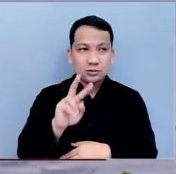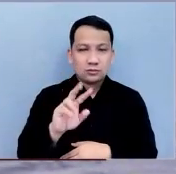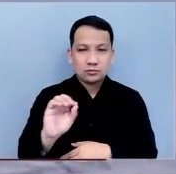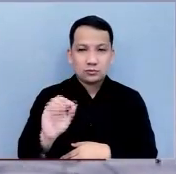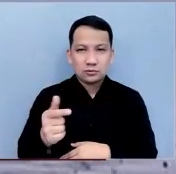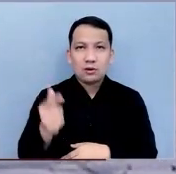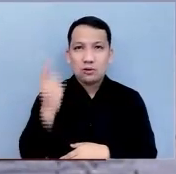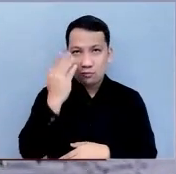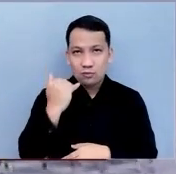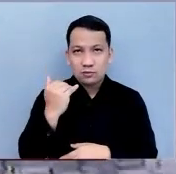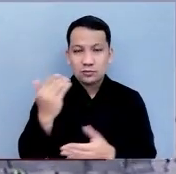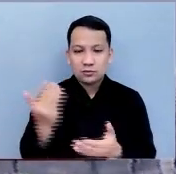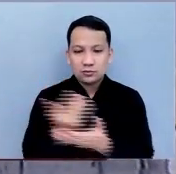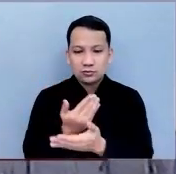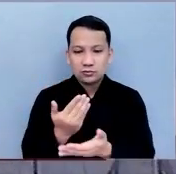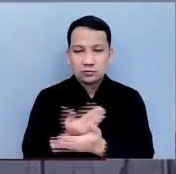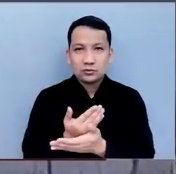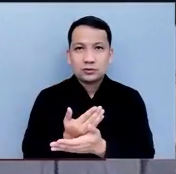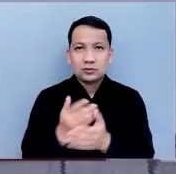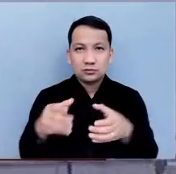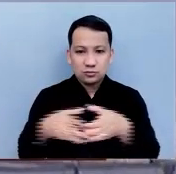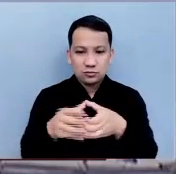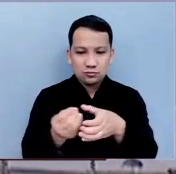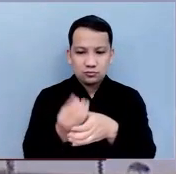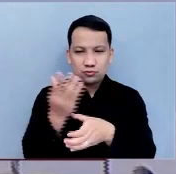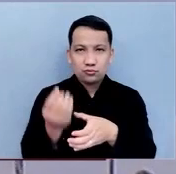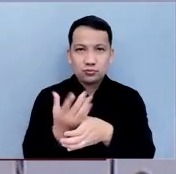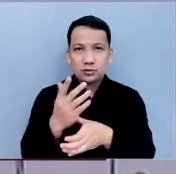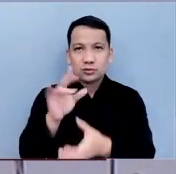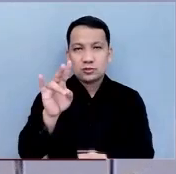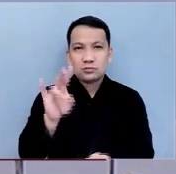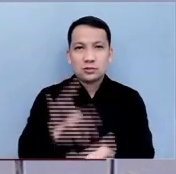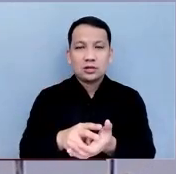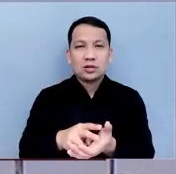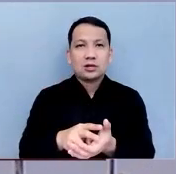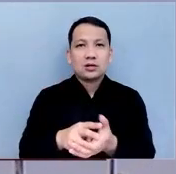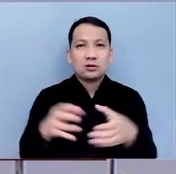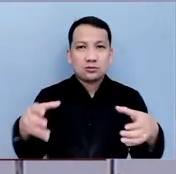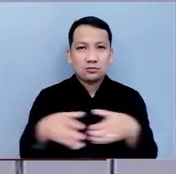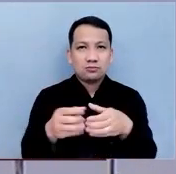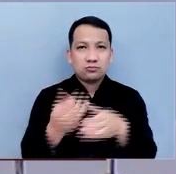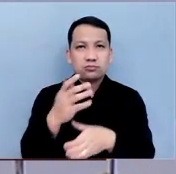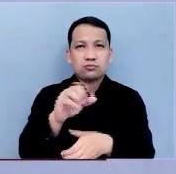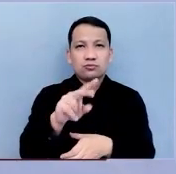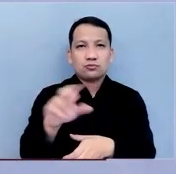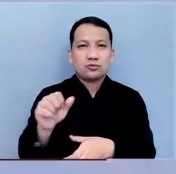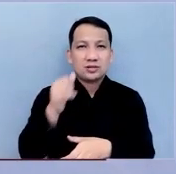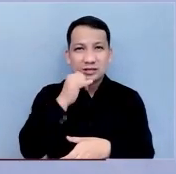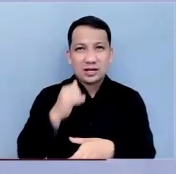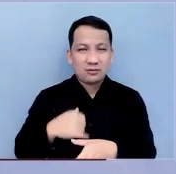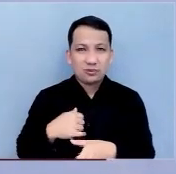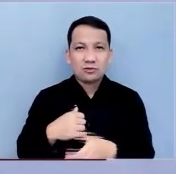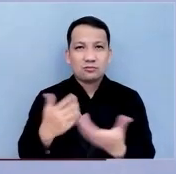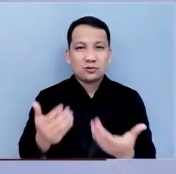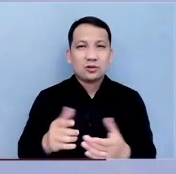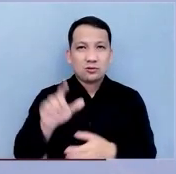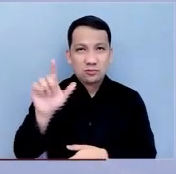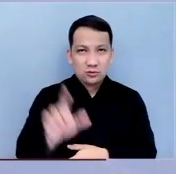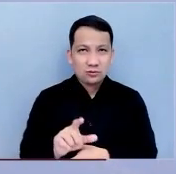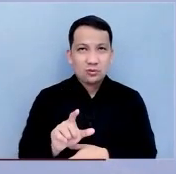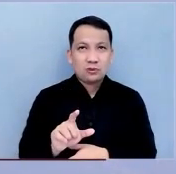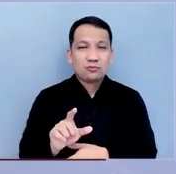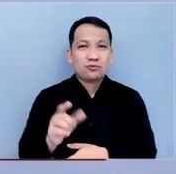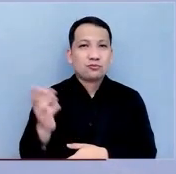dulot ng panibagong pagbubuga nito ng higit 7,000 toneladang volcanic sulfur dioxide kahapon. Mas mababa na yan sa